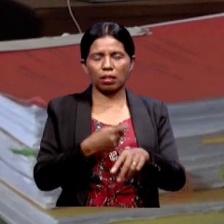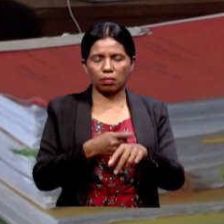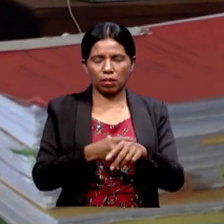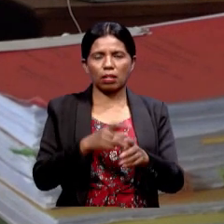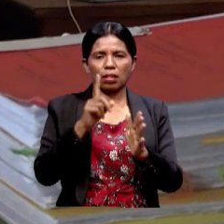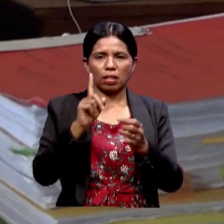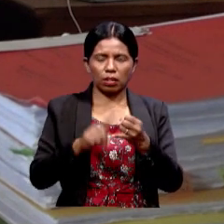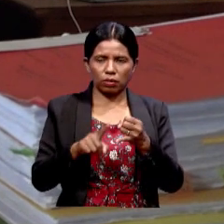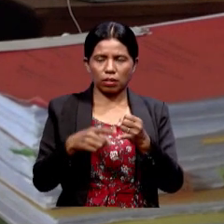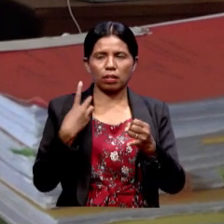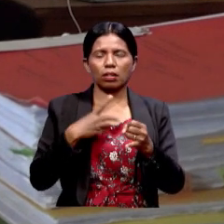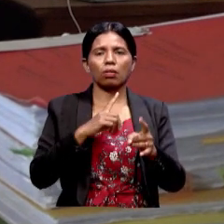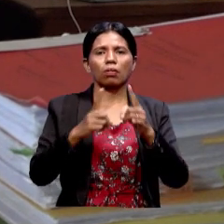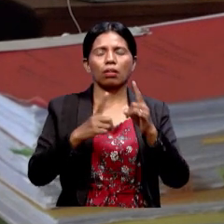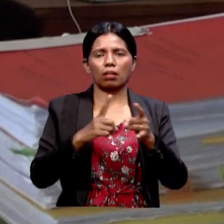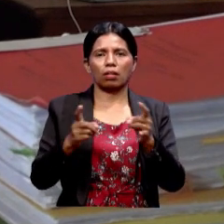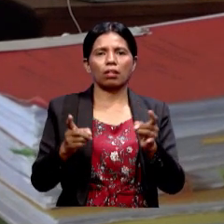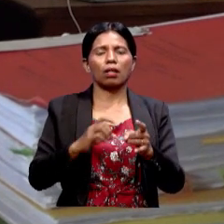kita kuliah jeralit kata